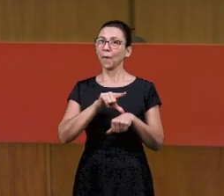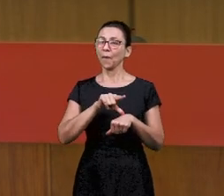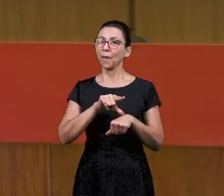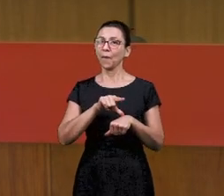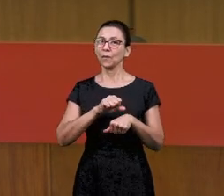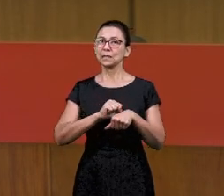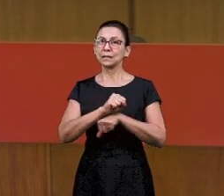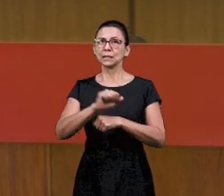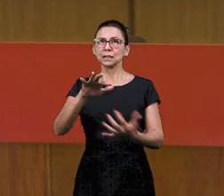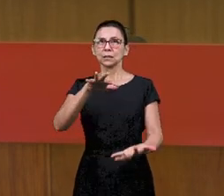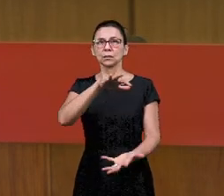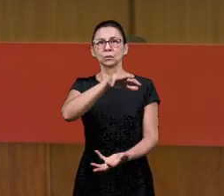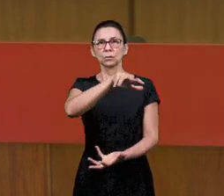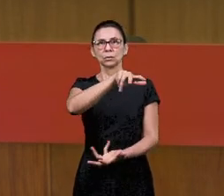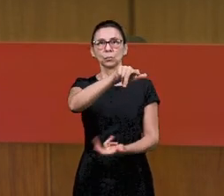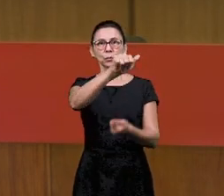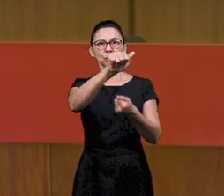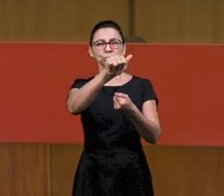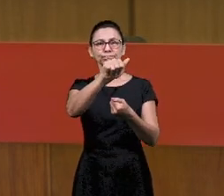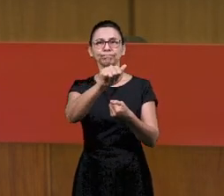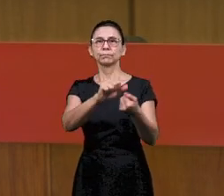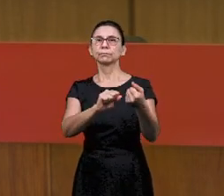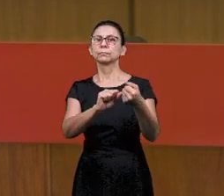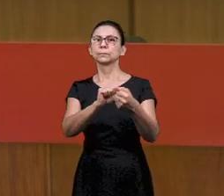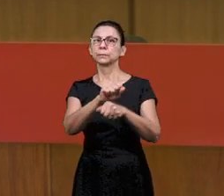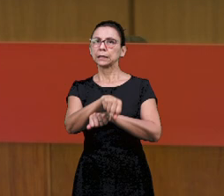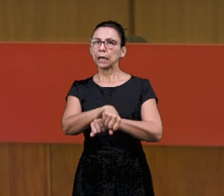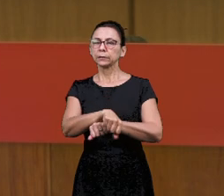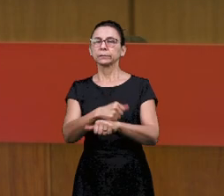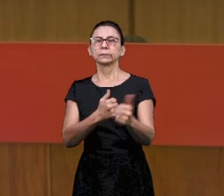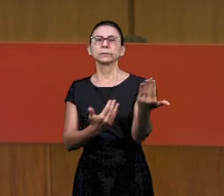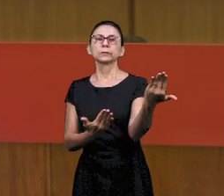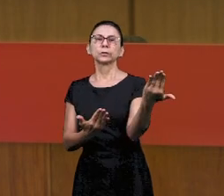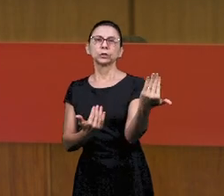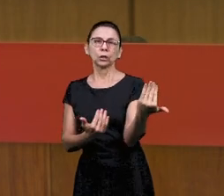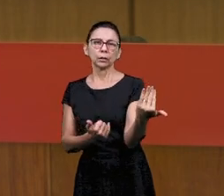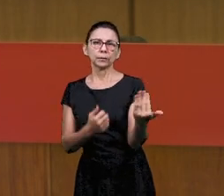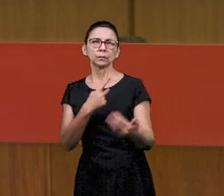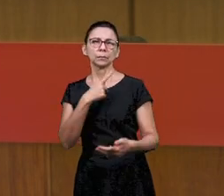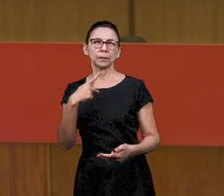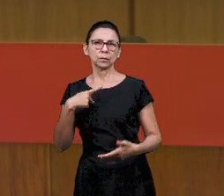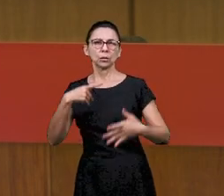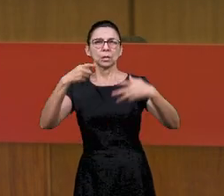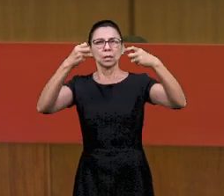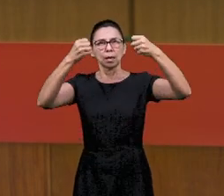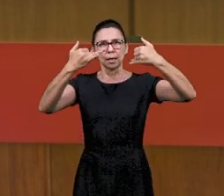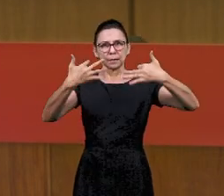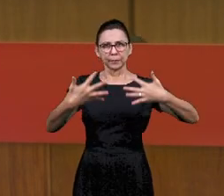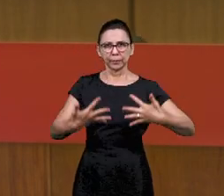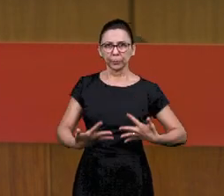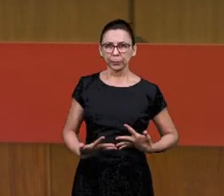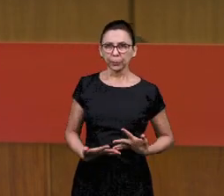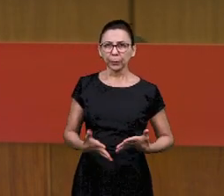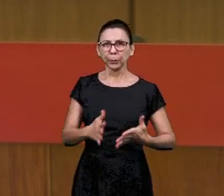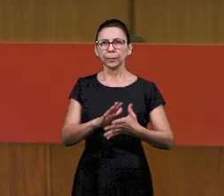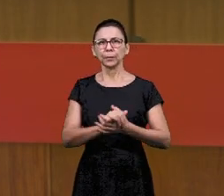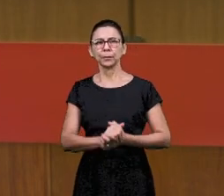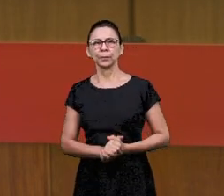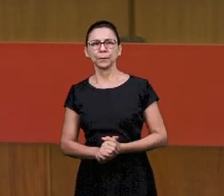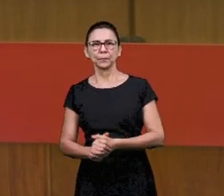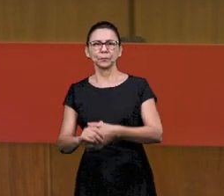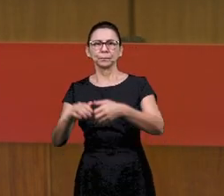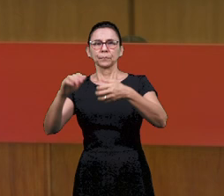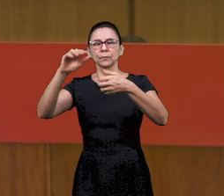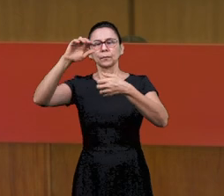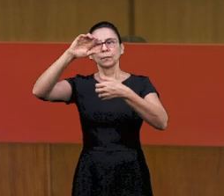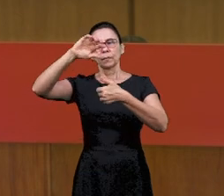pour les jeunes. Le passage de Détier a déjà expliqué qu'est-ce que c'est un séminaire international. Nous avons les frères et sœurs de l'Amérique latine, l'Amérique du Nord et